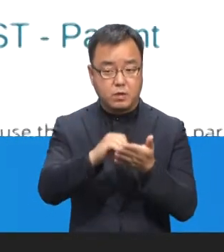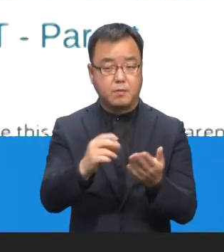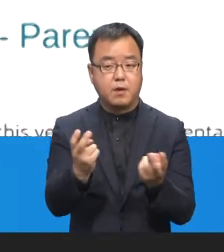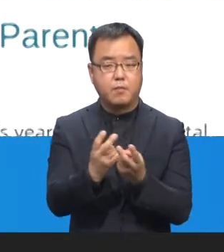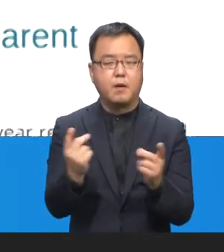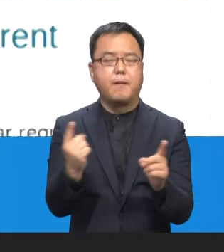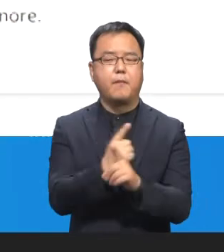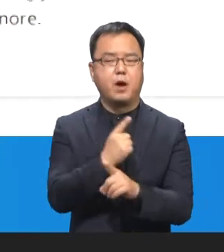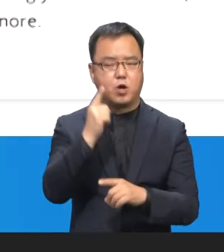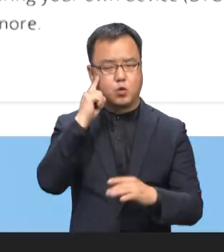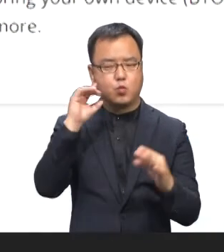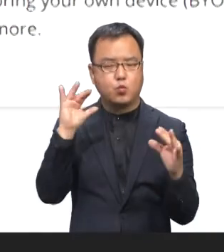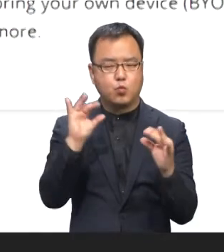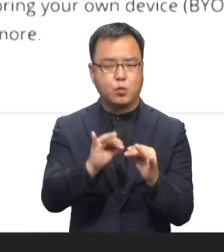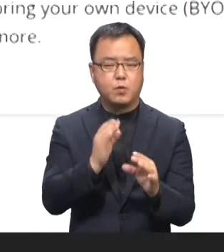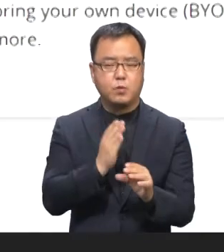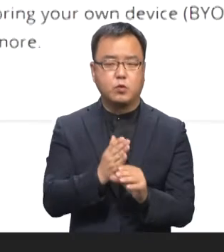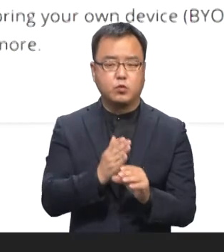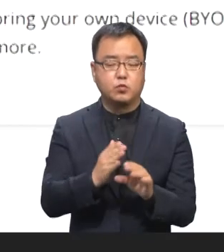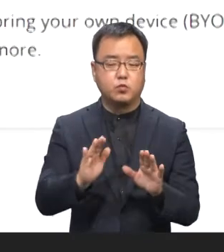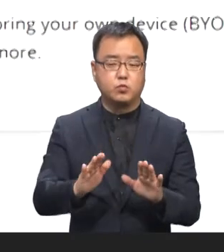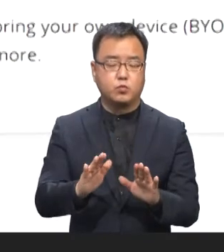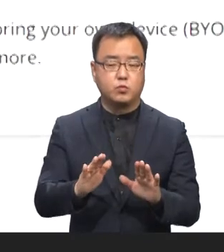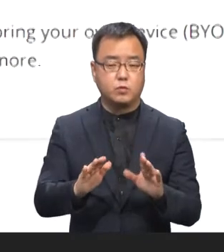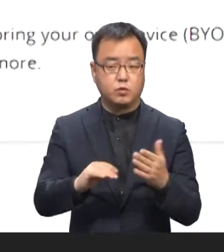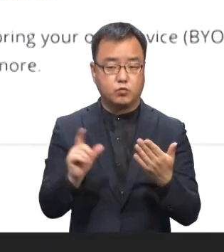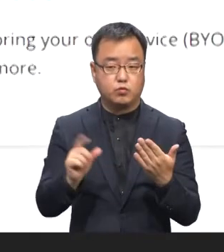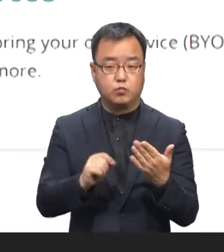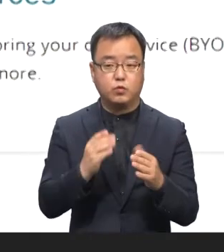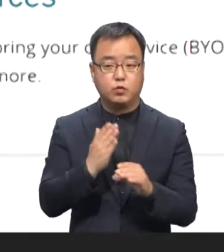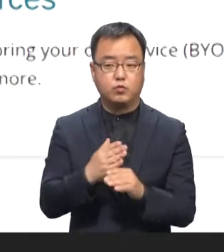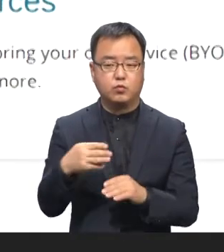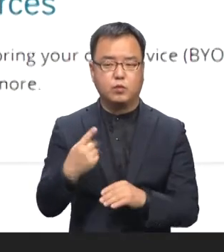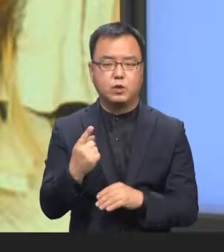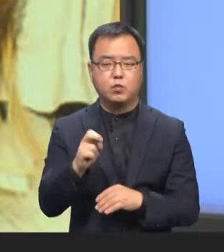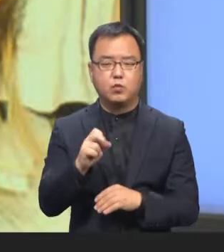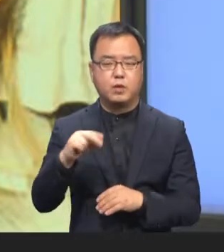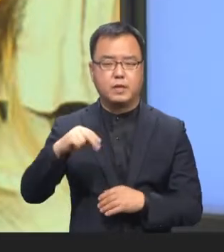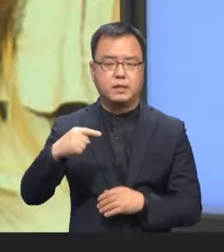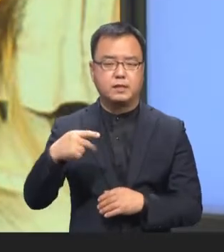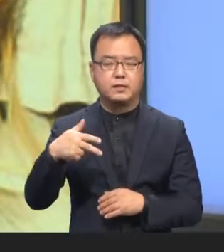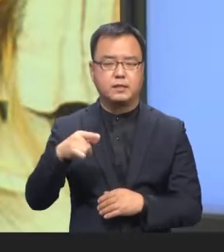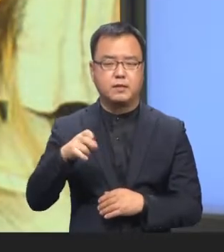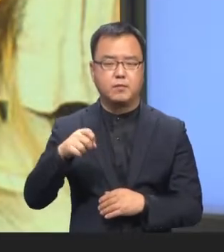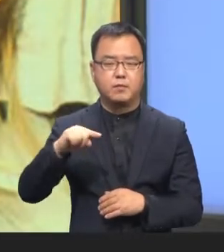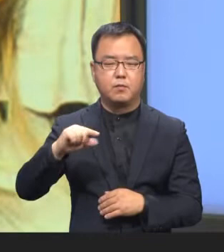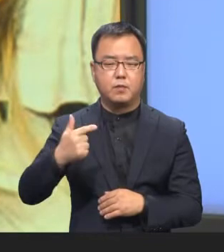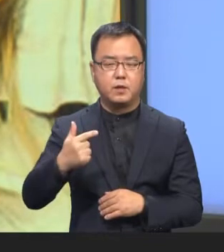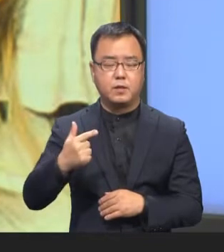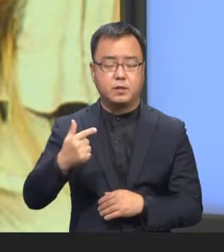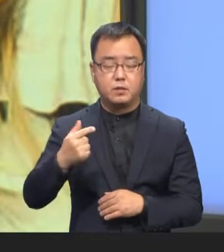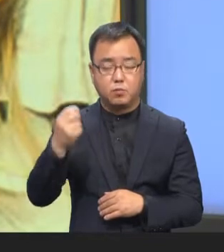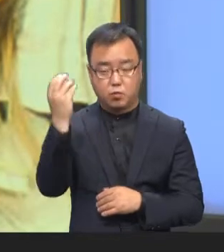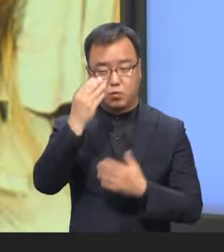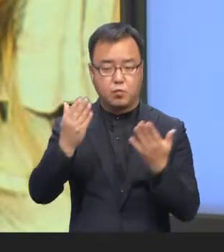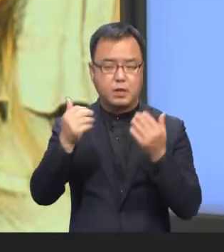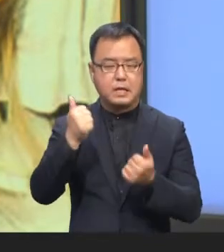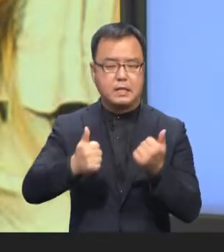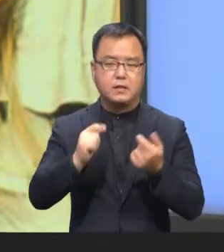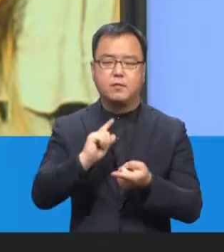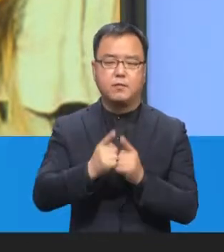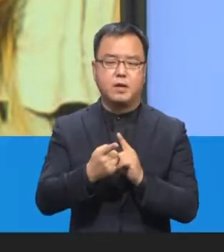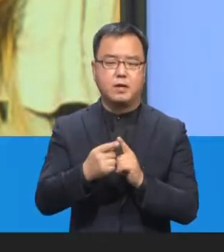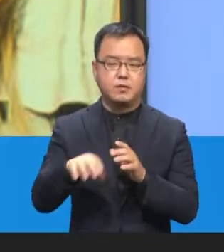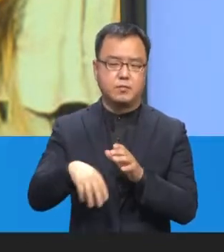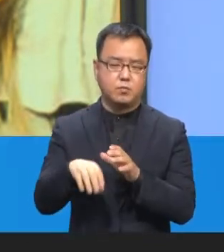의견 앤 공감을 하고 있고요 지난달에 토마스 제퍼슨 고등학교 선발 시험 대신 추첨으로 학생들의 뽑아야 한다